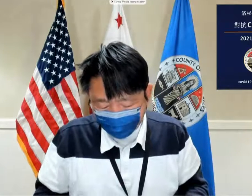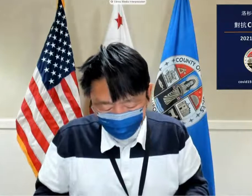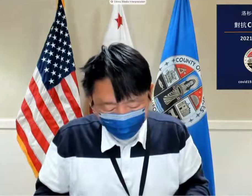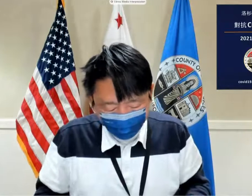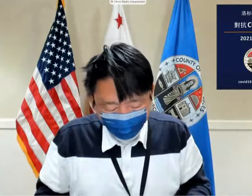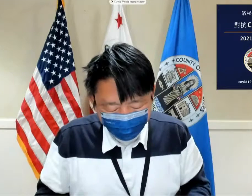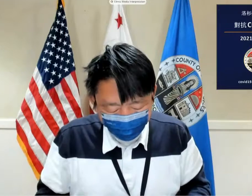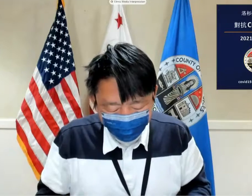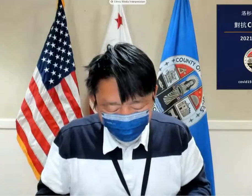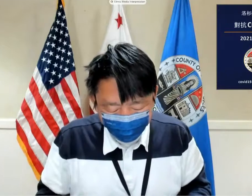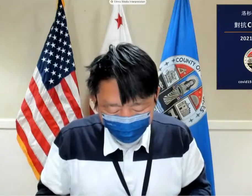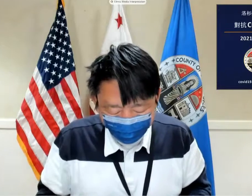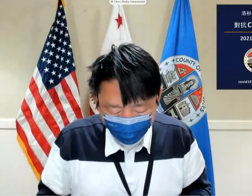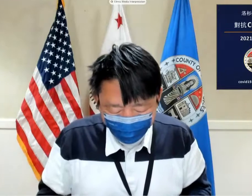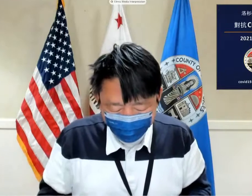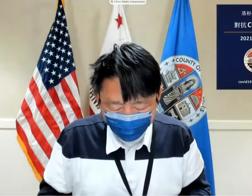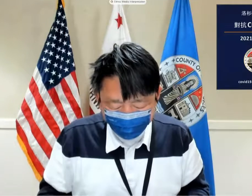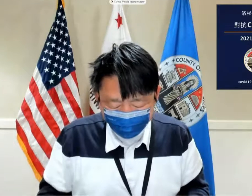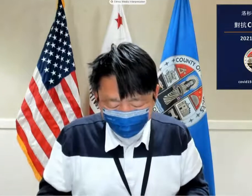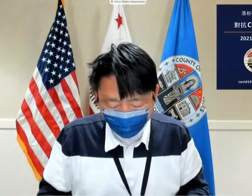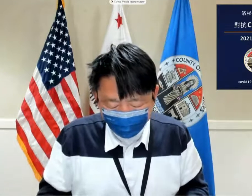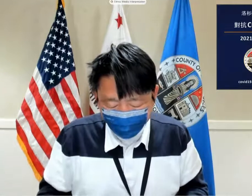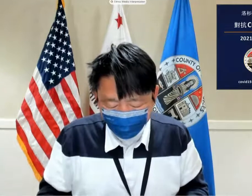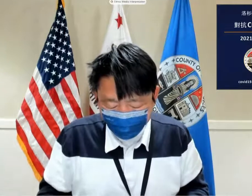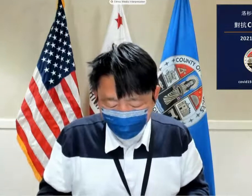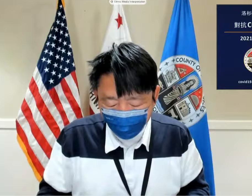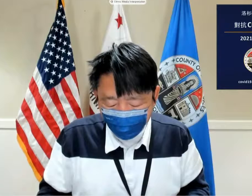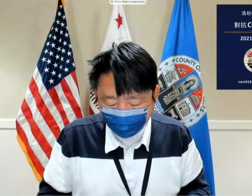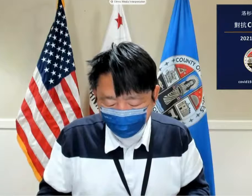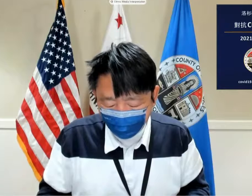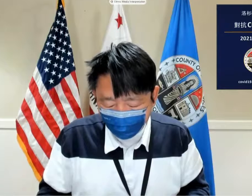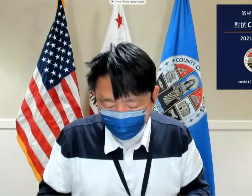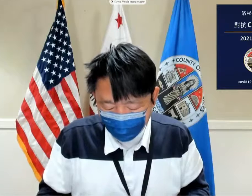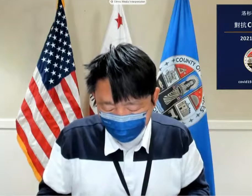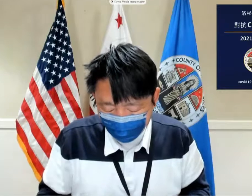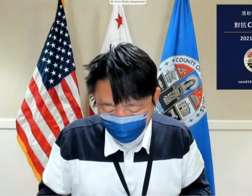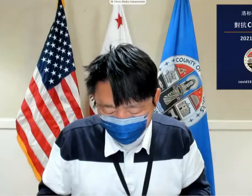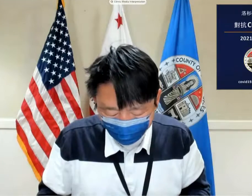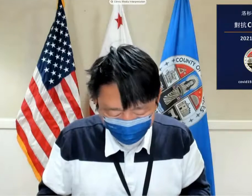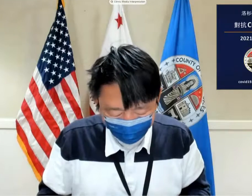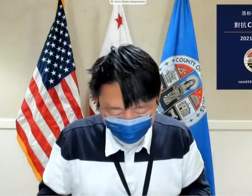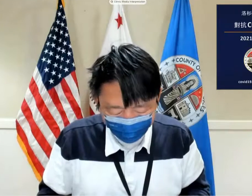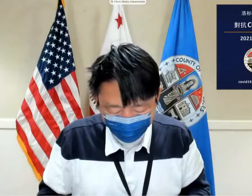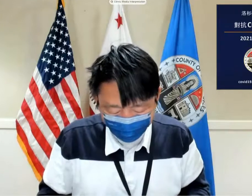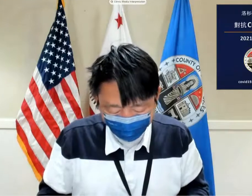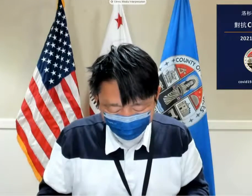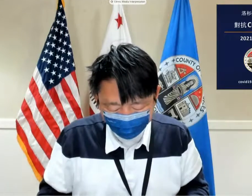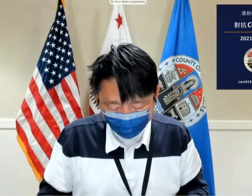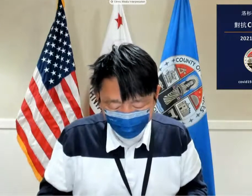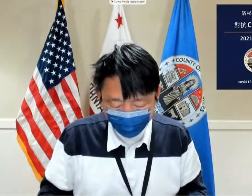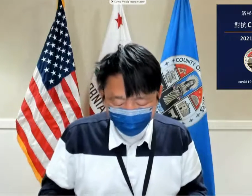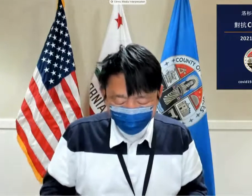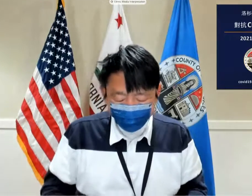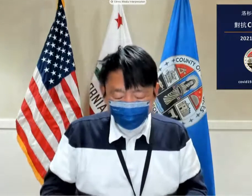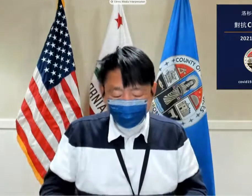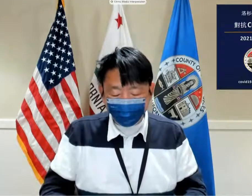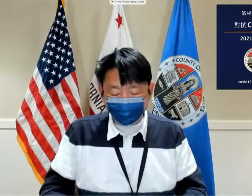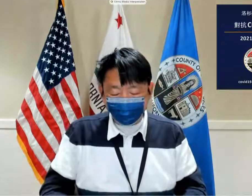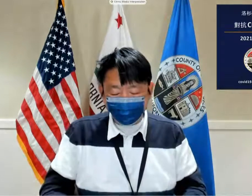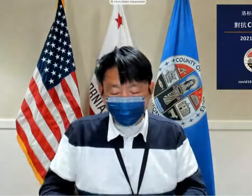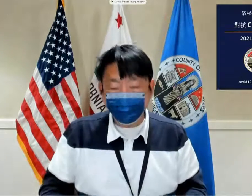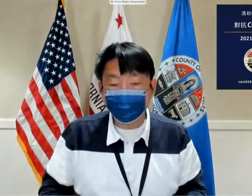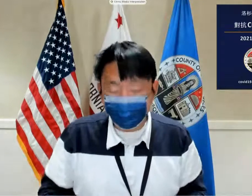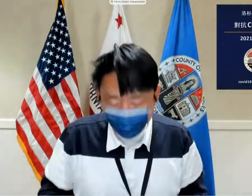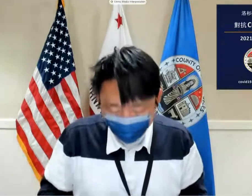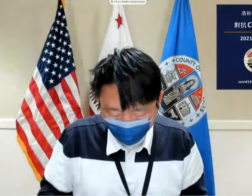要。在接下来的数星期内，我们将增加150个移动疫苗接种点。各